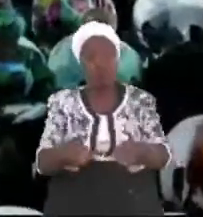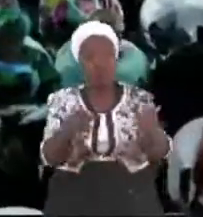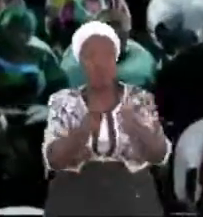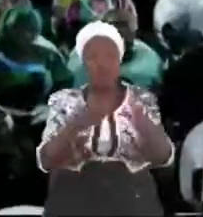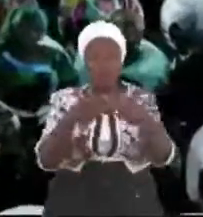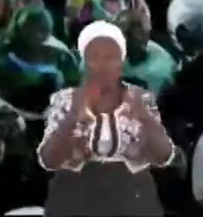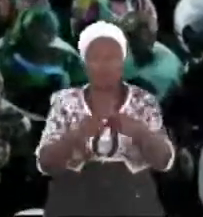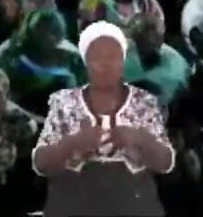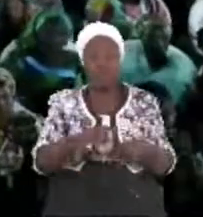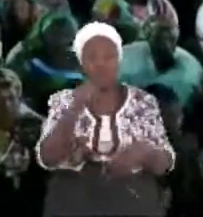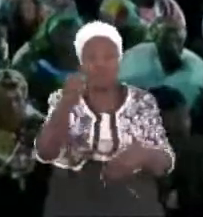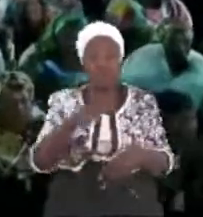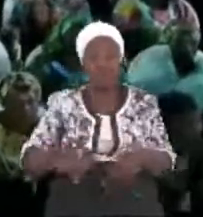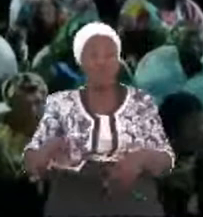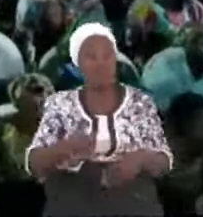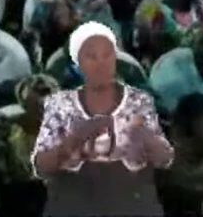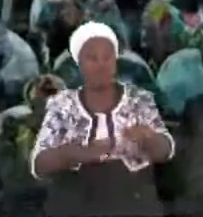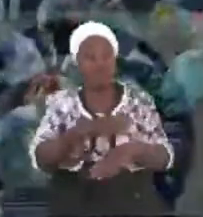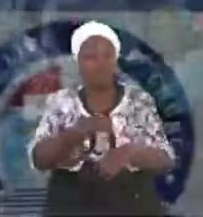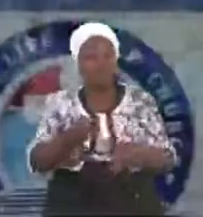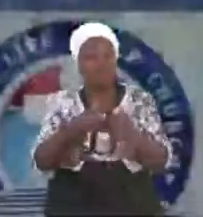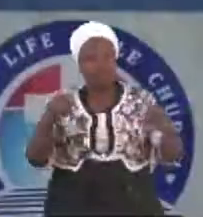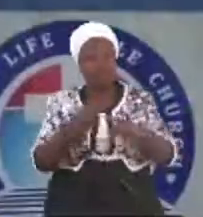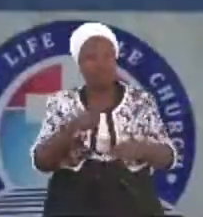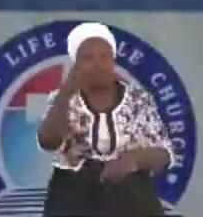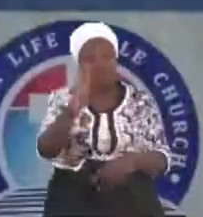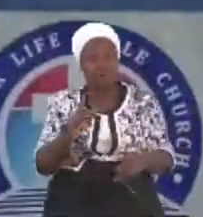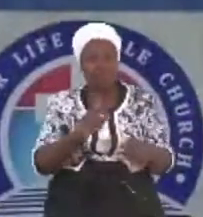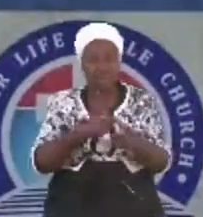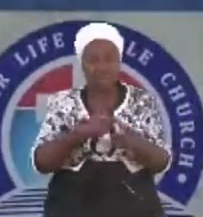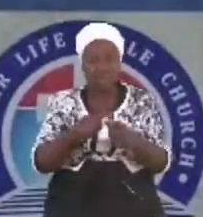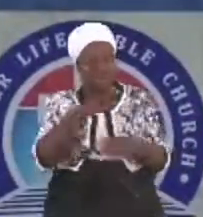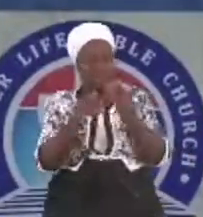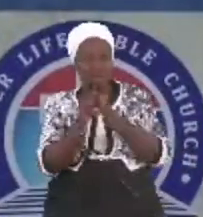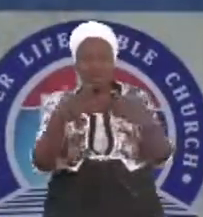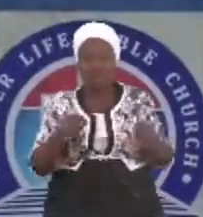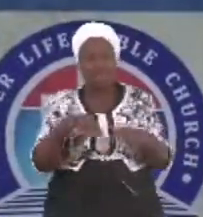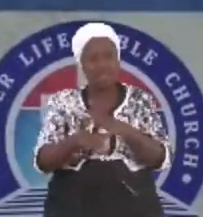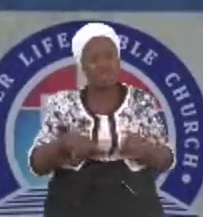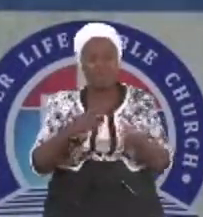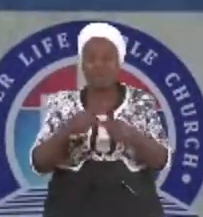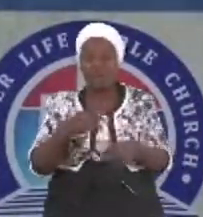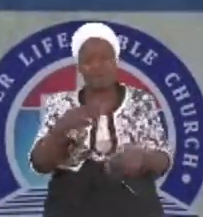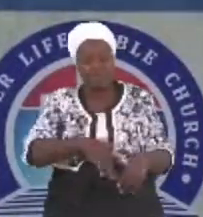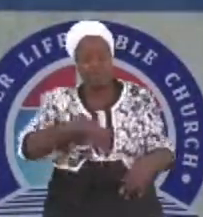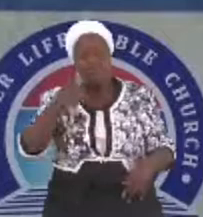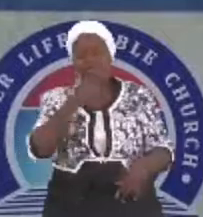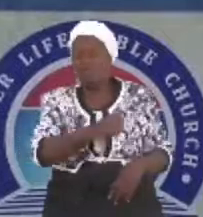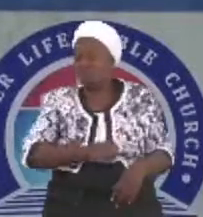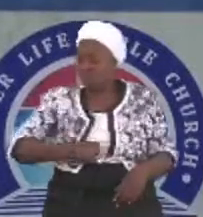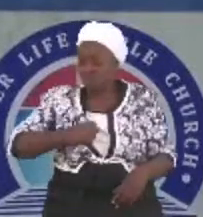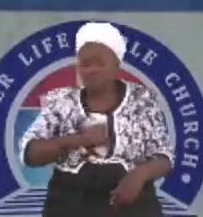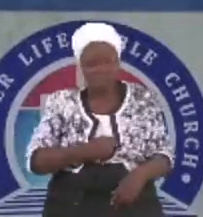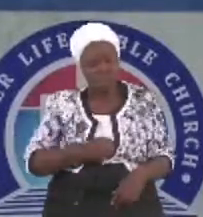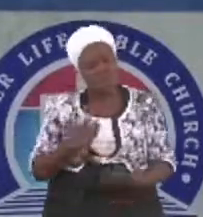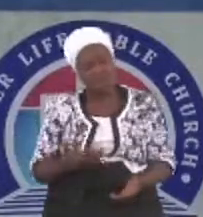la voie large qui conduit à la séparation éternelle avec Dieu. Et tu vois tout ce qui se passe dans ta vie et tu es attristé. Oh, pourquoi